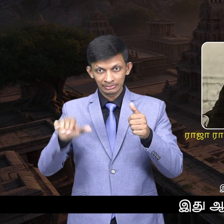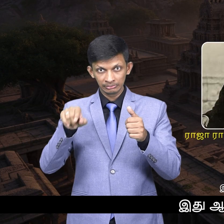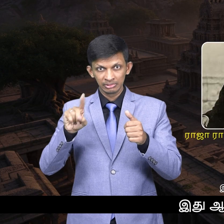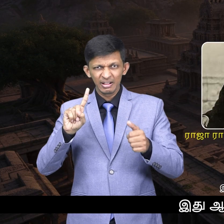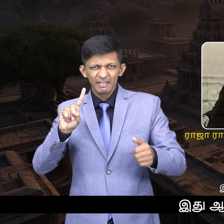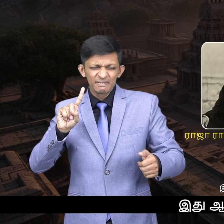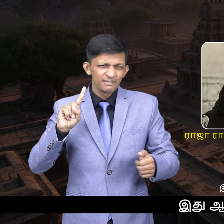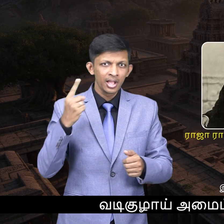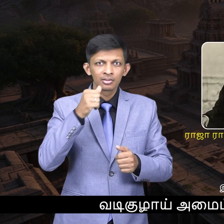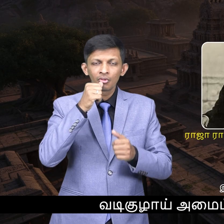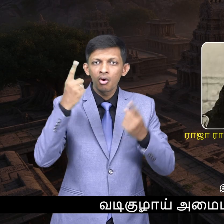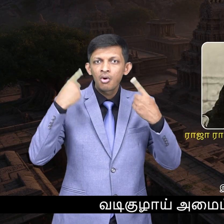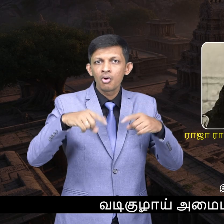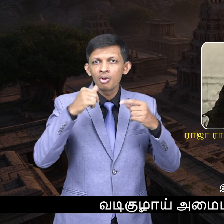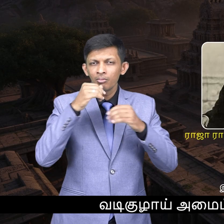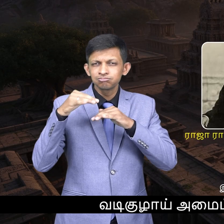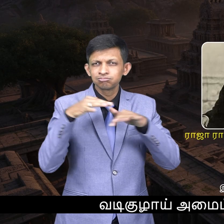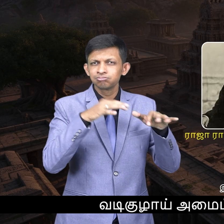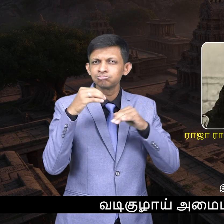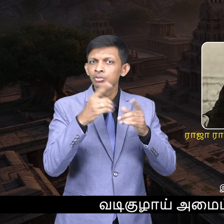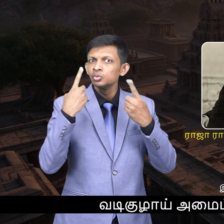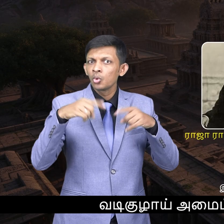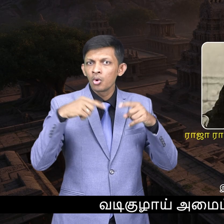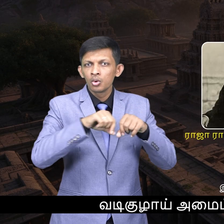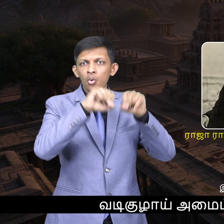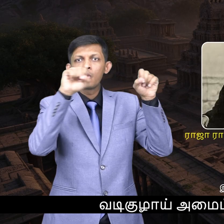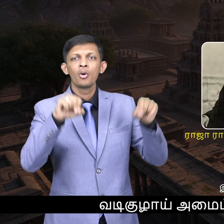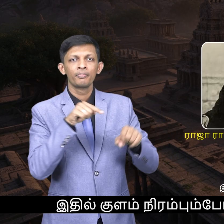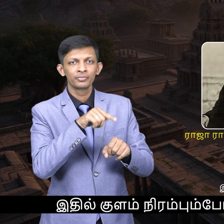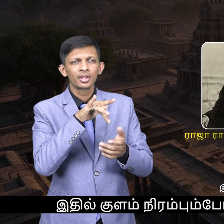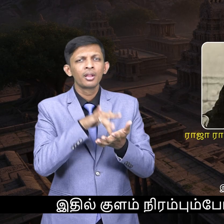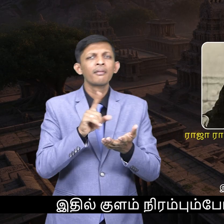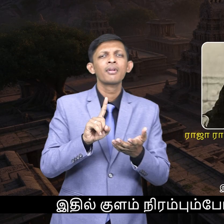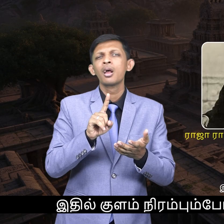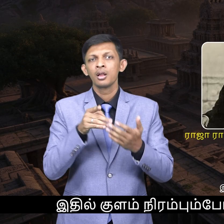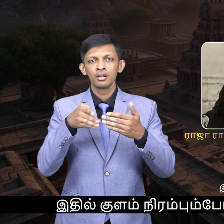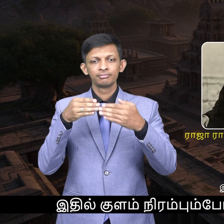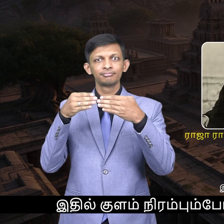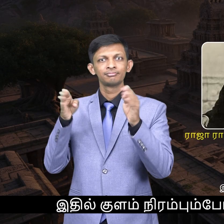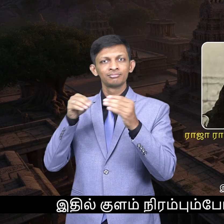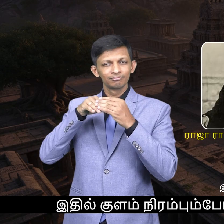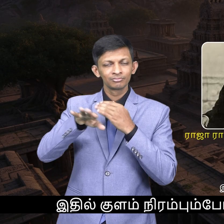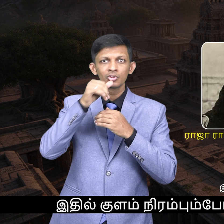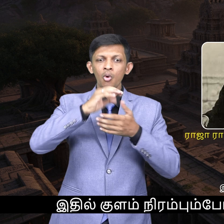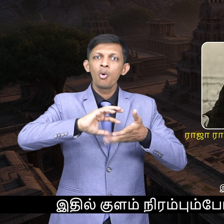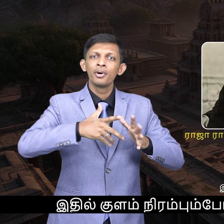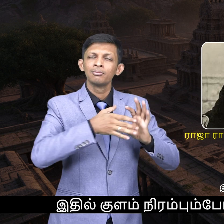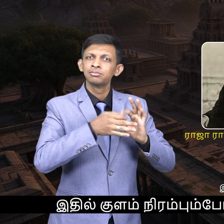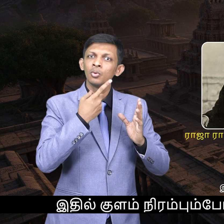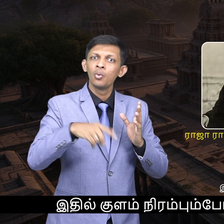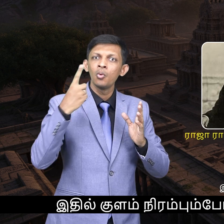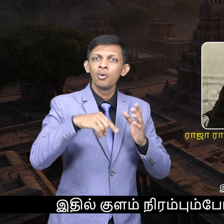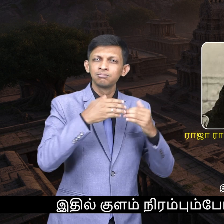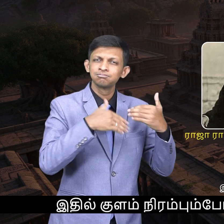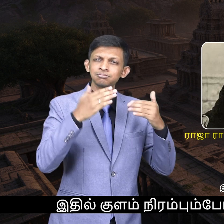இது ஆசியாவின் முதல் வடிகுழாய் அமைப்பை கொண்ட குளமாகும். இதில் குளம் நிரம்பும் போது கதவுகள்